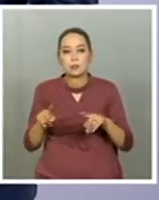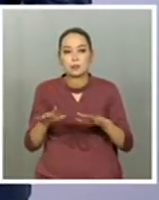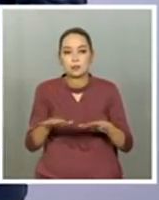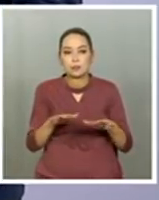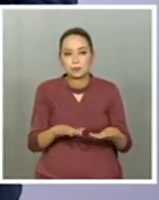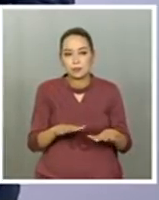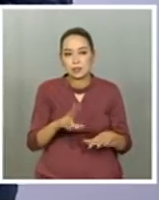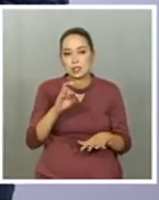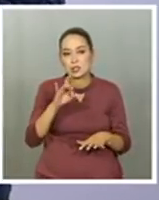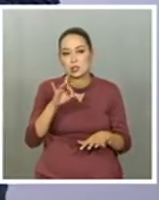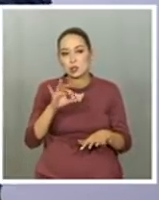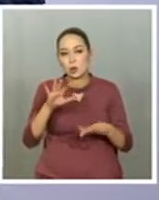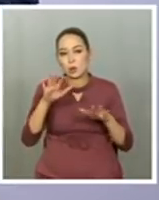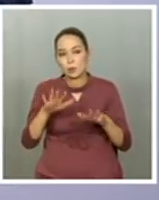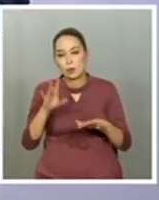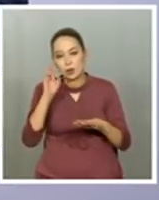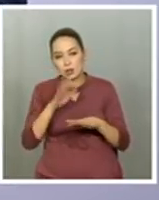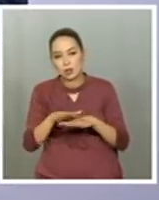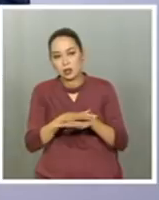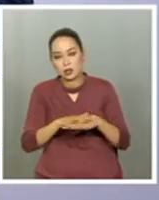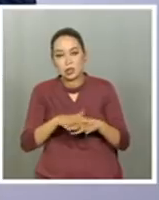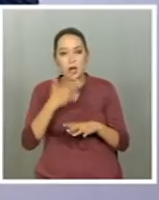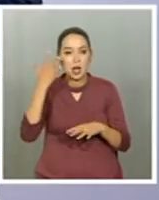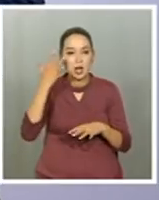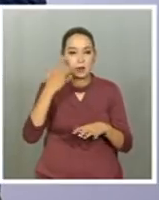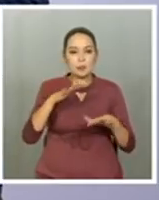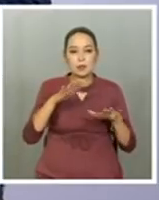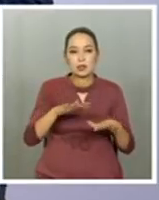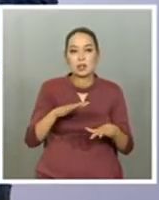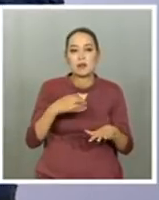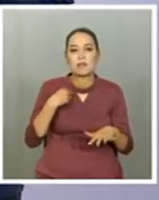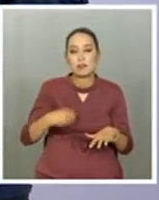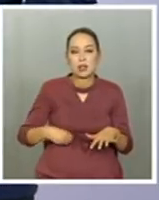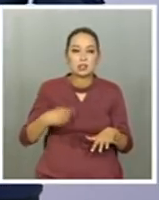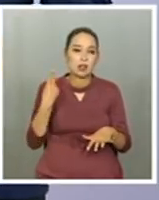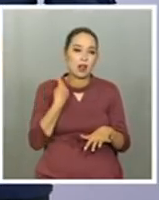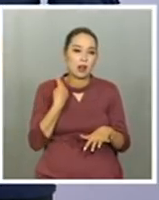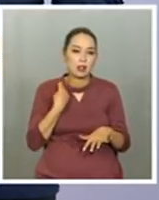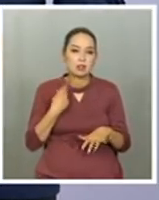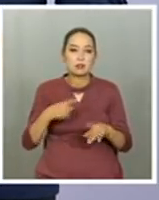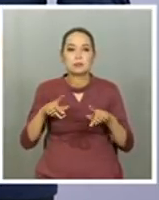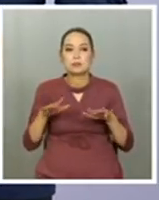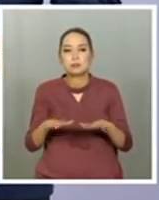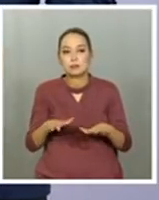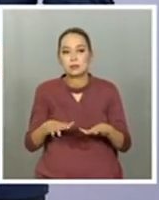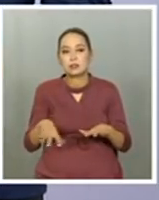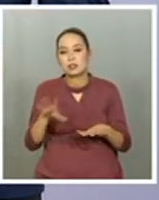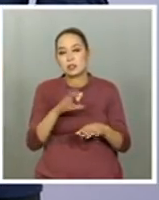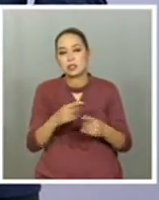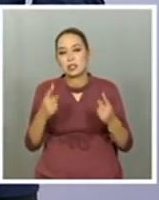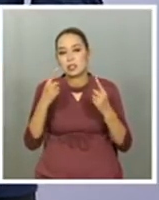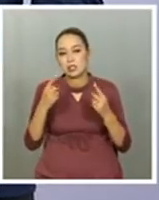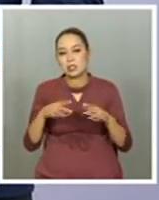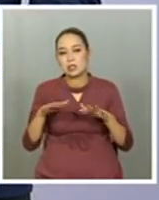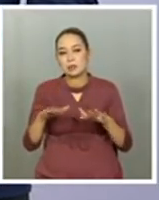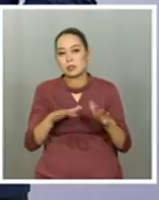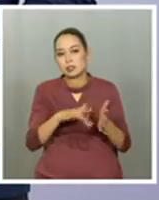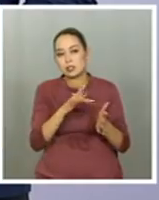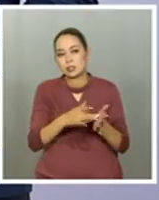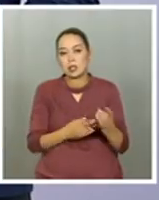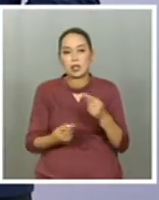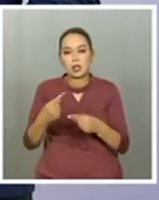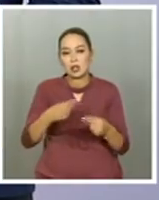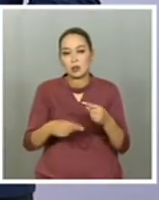КСРО мемлекеті және Америка Құрама Штаттары, Франция мен Англияда осы ірі державалар арасындағы